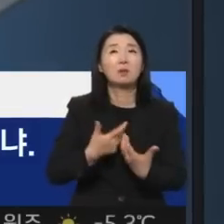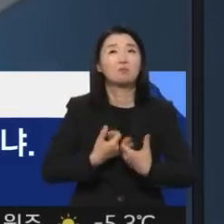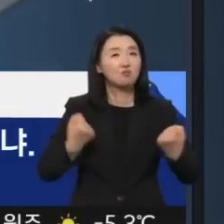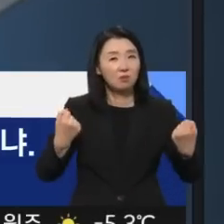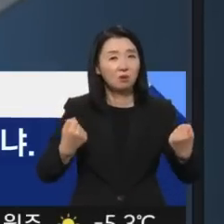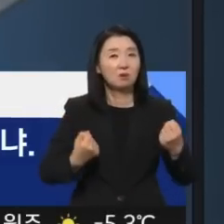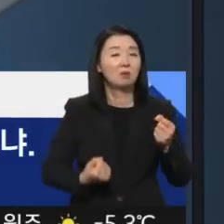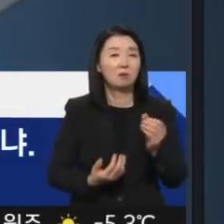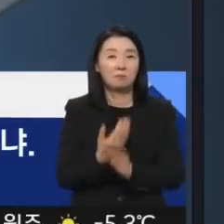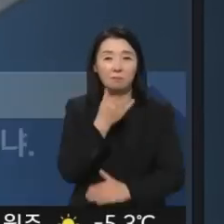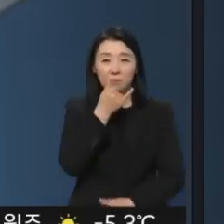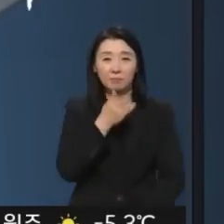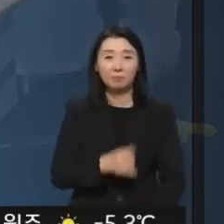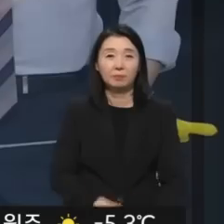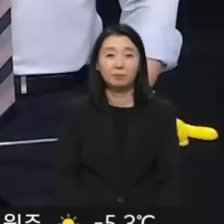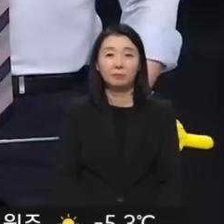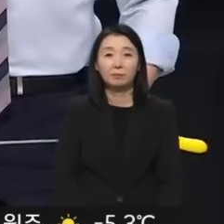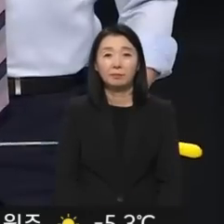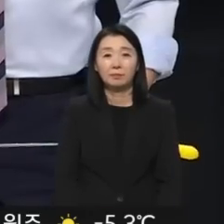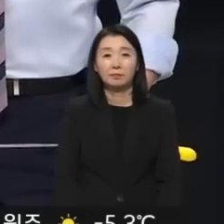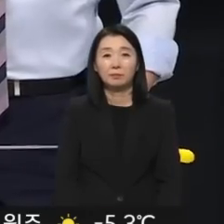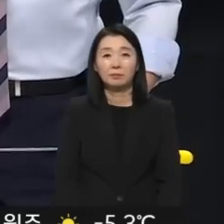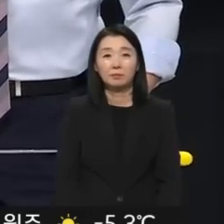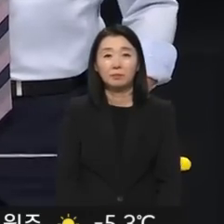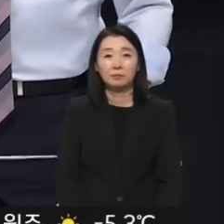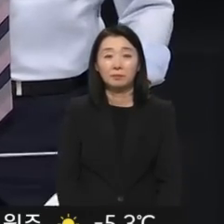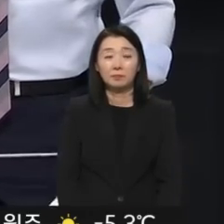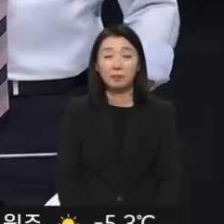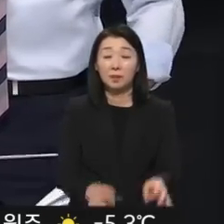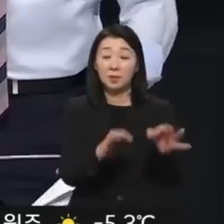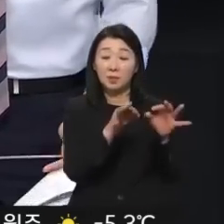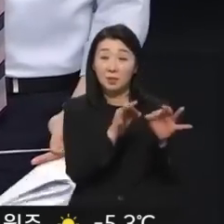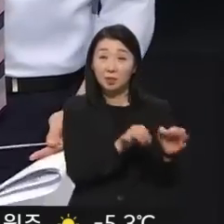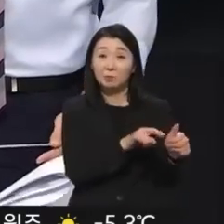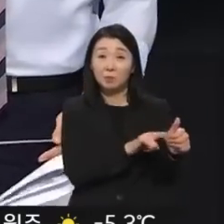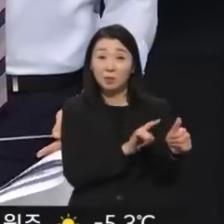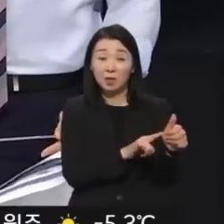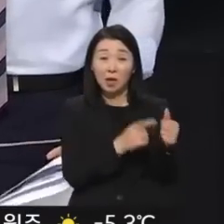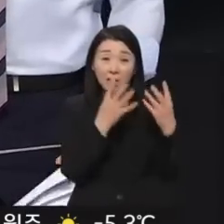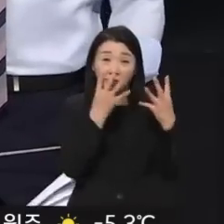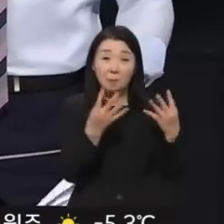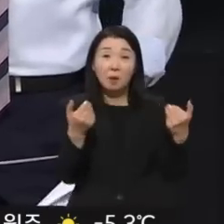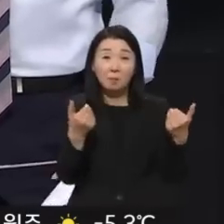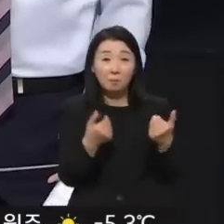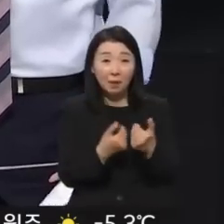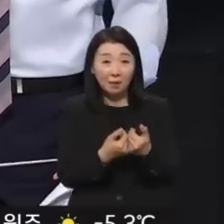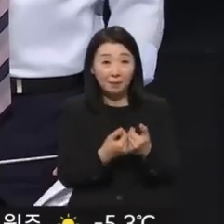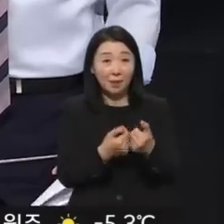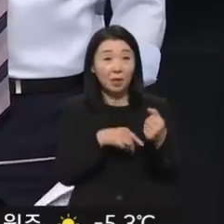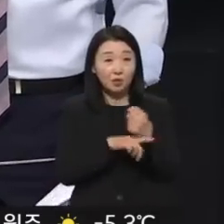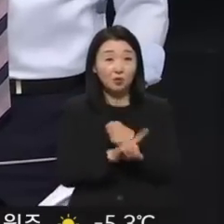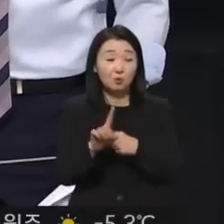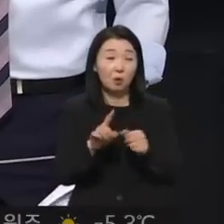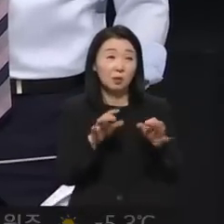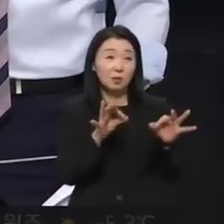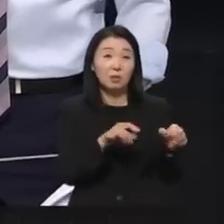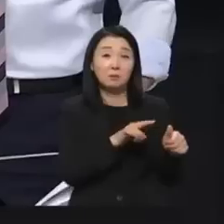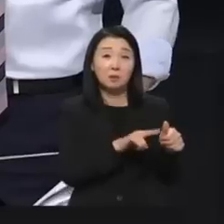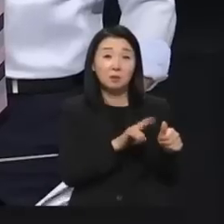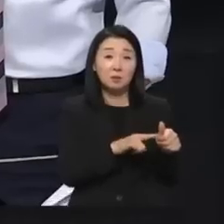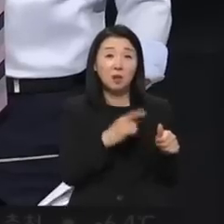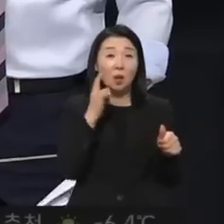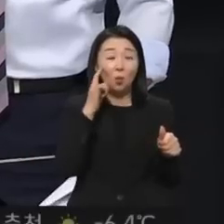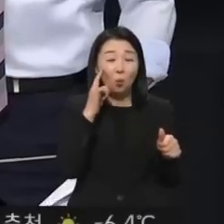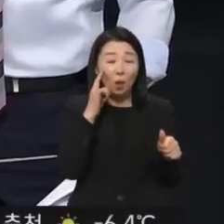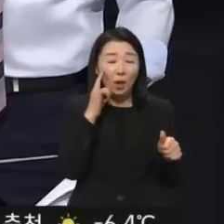촉발할 거라고 보거든요. 그렇다면 김 전 지사의 사면을 반대하는 진짜 속내는 뭘까요? 김 전 지사 드루킹